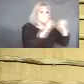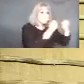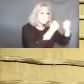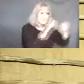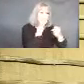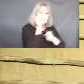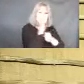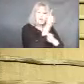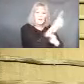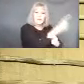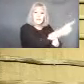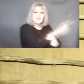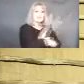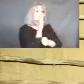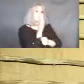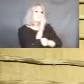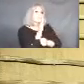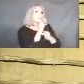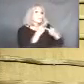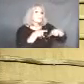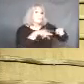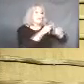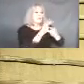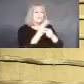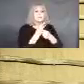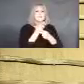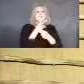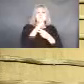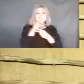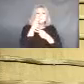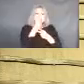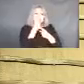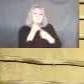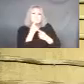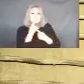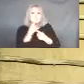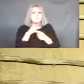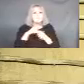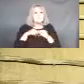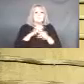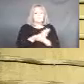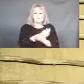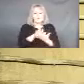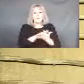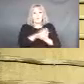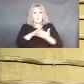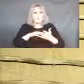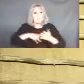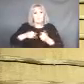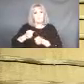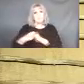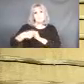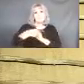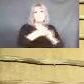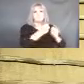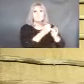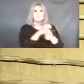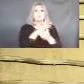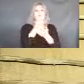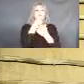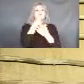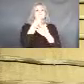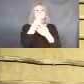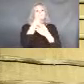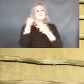jy het in die ochtend vroeg opgestaan, jy het maar gevoel hoe waai die wind, jy gaan kyk hoe lyk die see, en dan ry ons naar die plek toe as die branders reg lyk hier in die